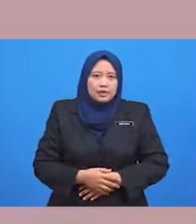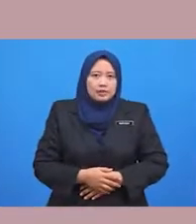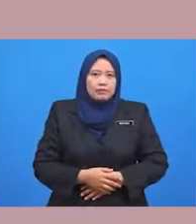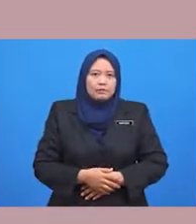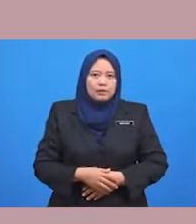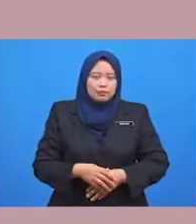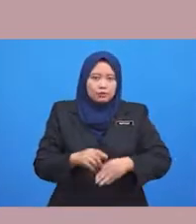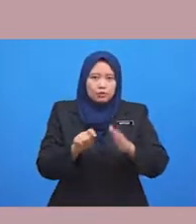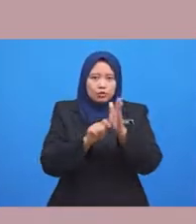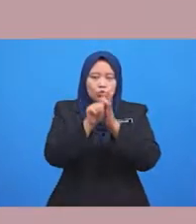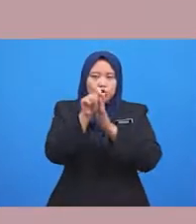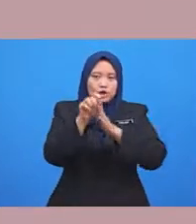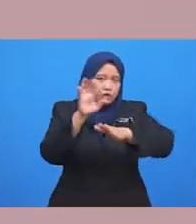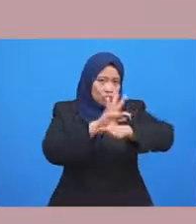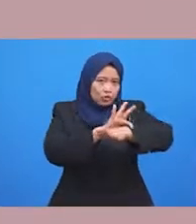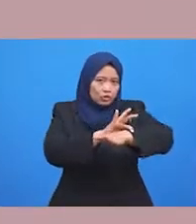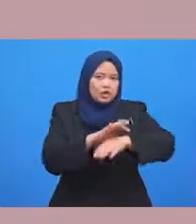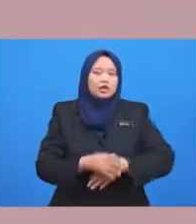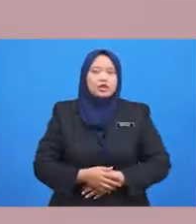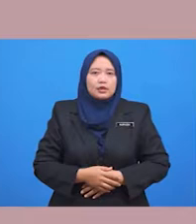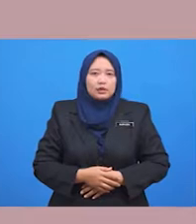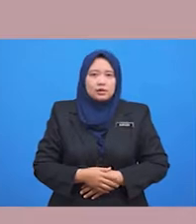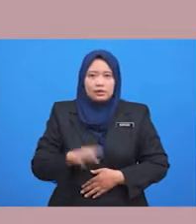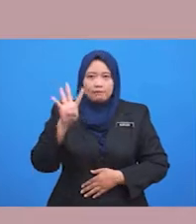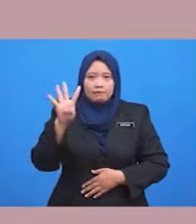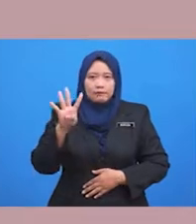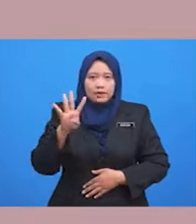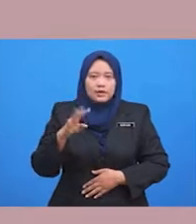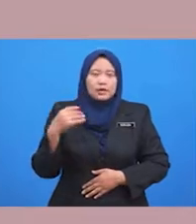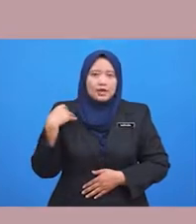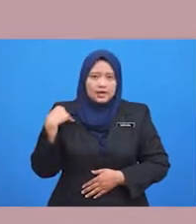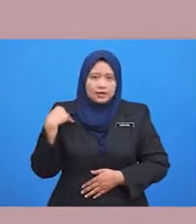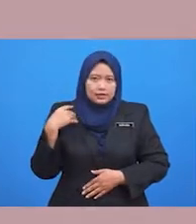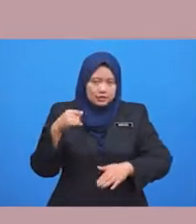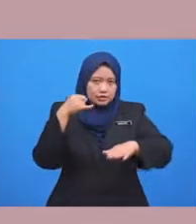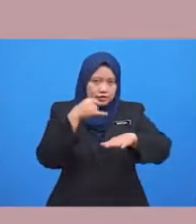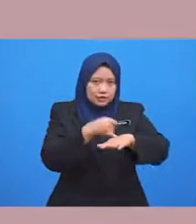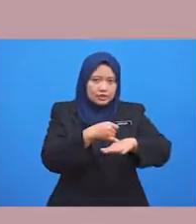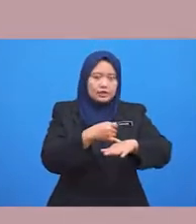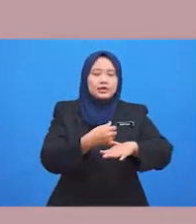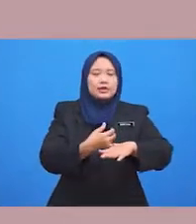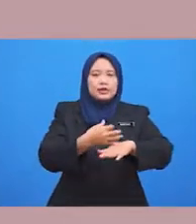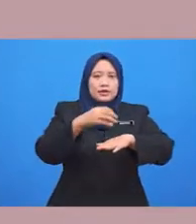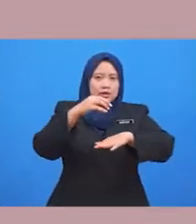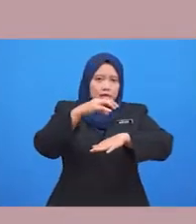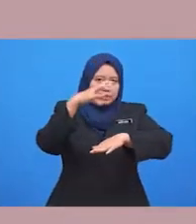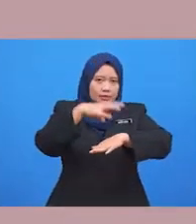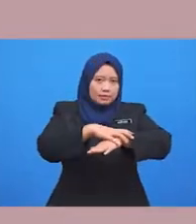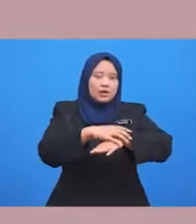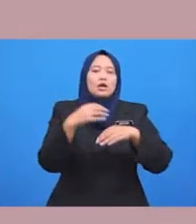plat pertumbuhan tulang. Yang keempat, jangkitan lebam atau situasi di mana pendarahan boleh